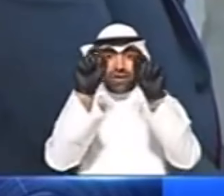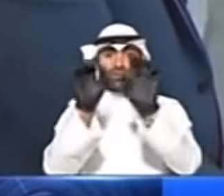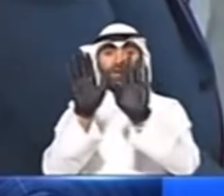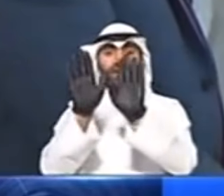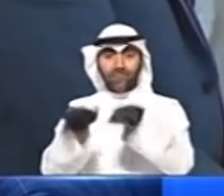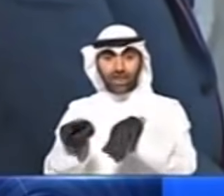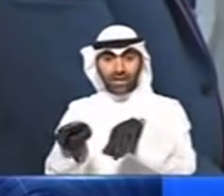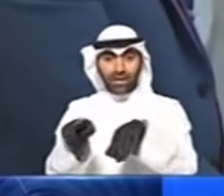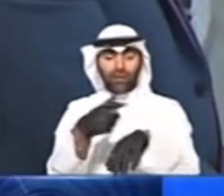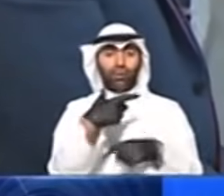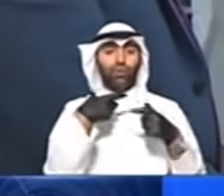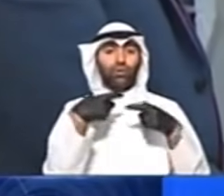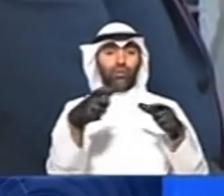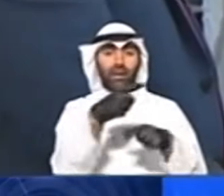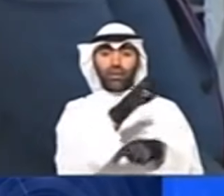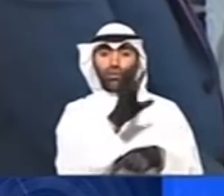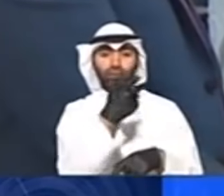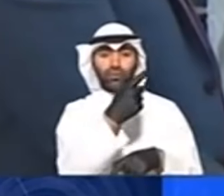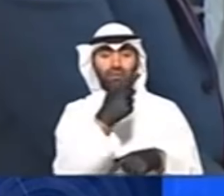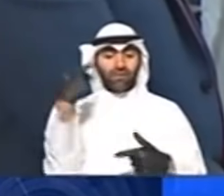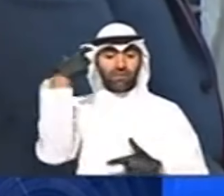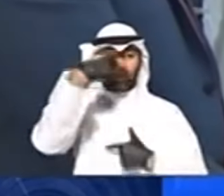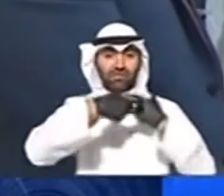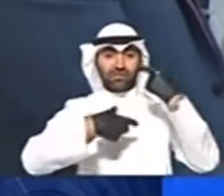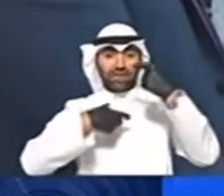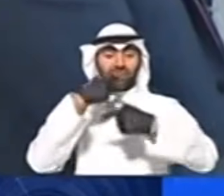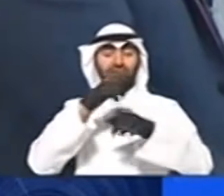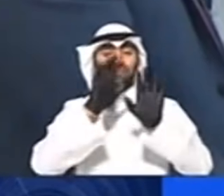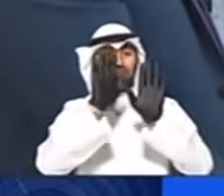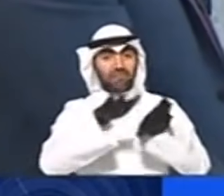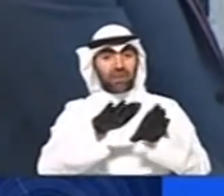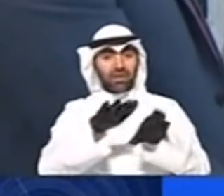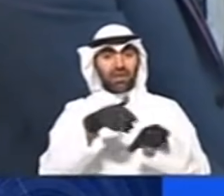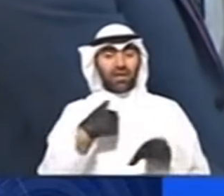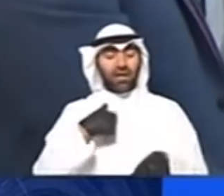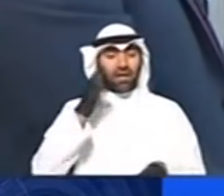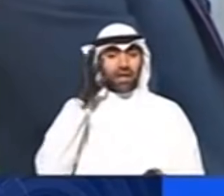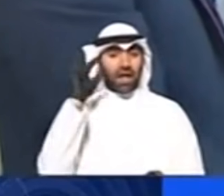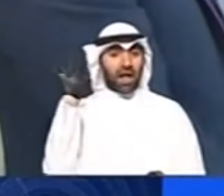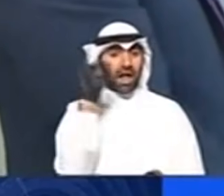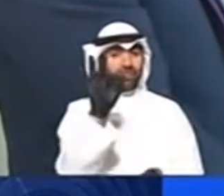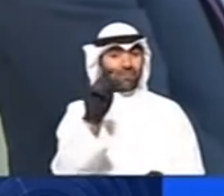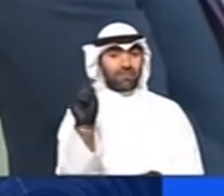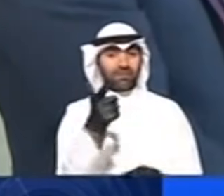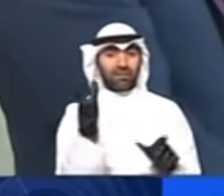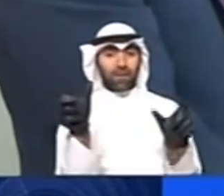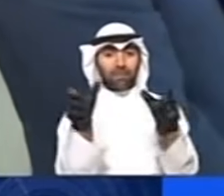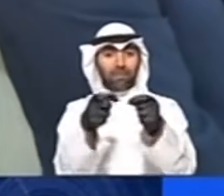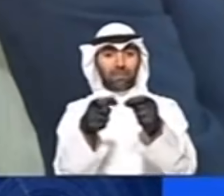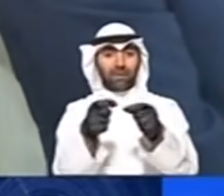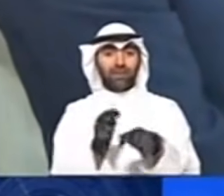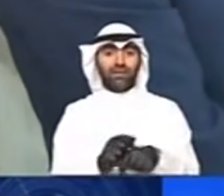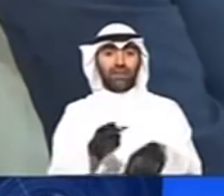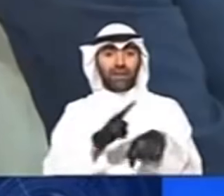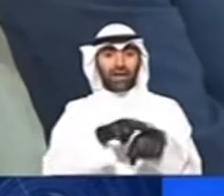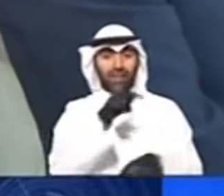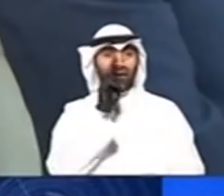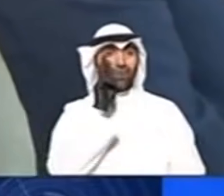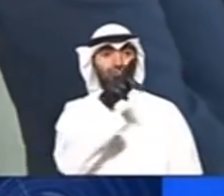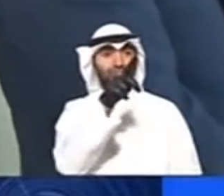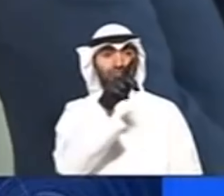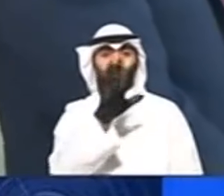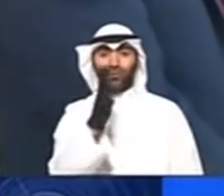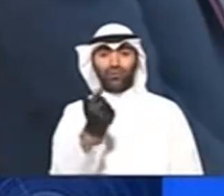والمستشفيات والصيدليات وتطوير خدمات الرعاية الصحية للمواطنين. ثم أجرى سموه اتصالا مرئيا بأحد